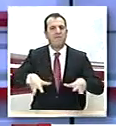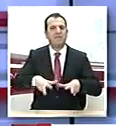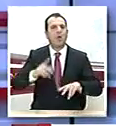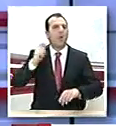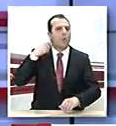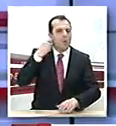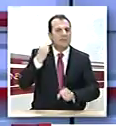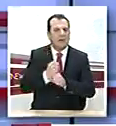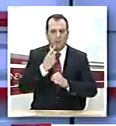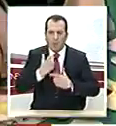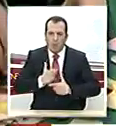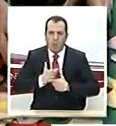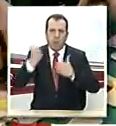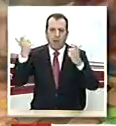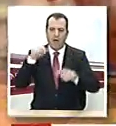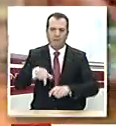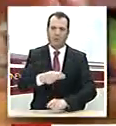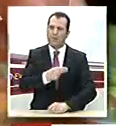και εργαζόμενοι.